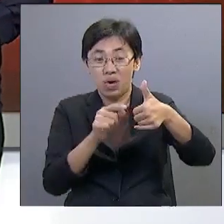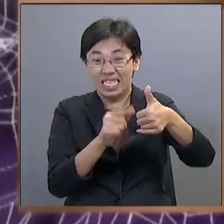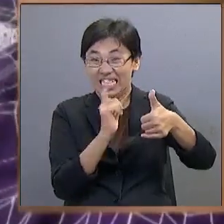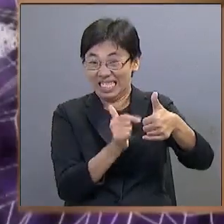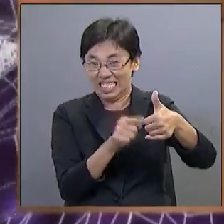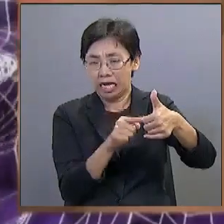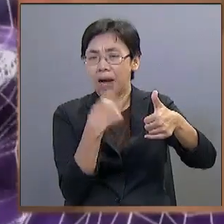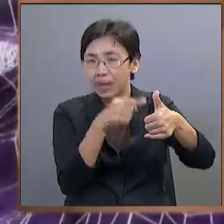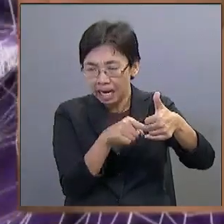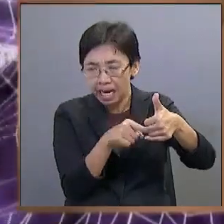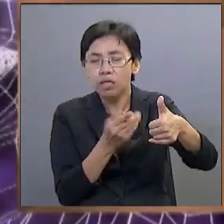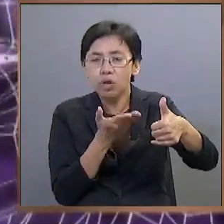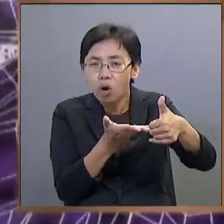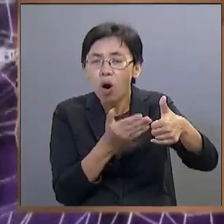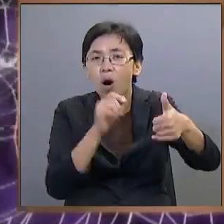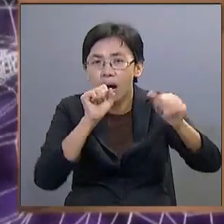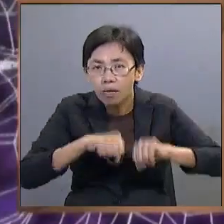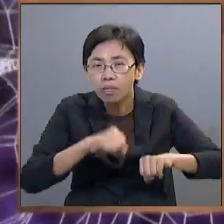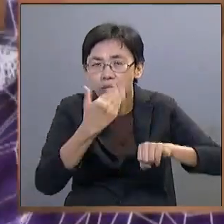ะ